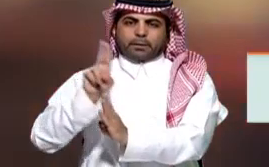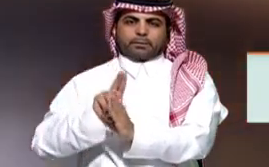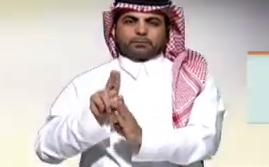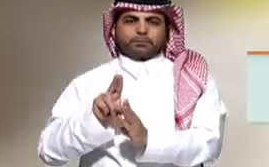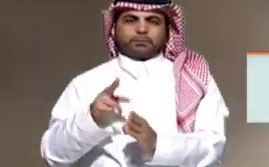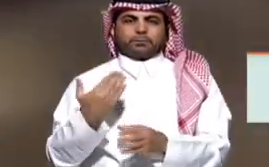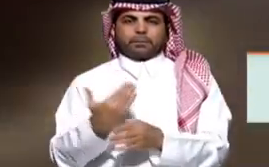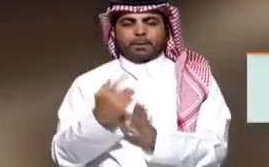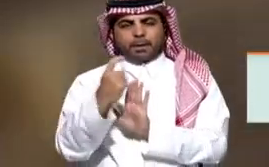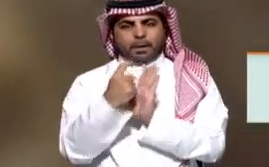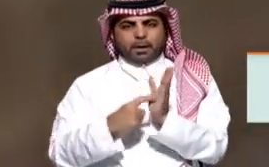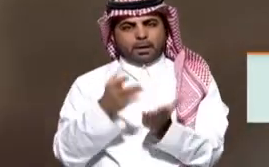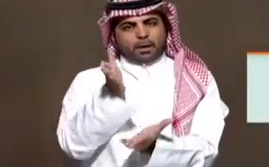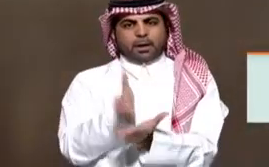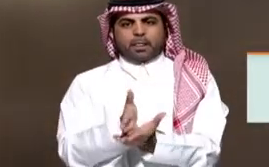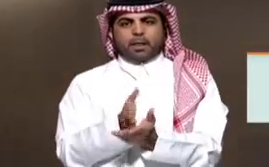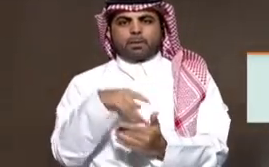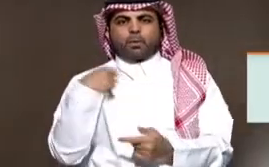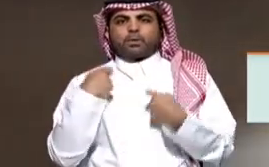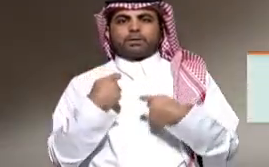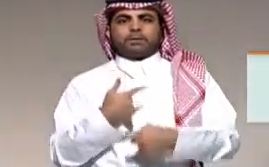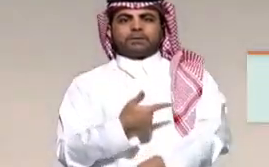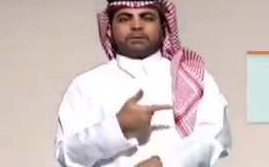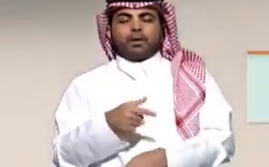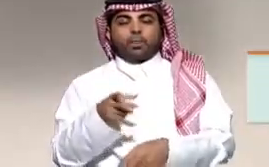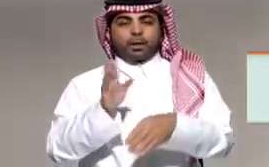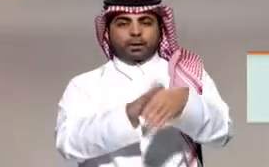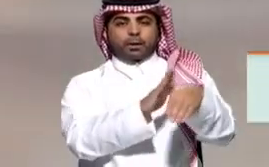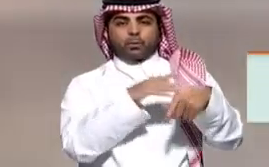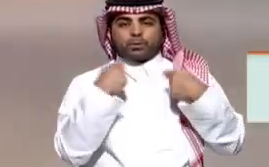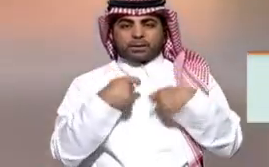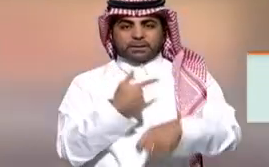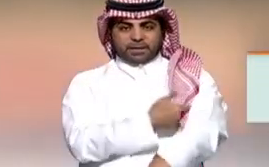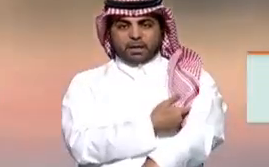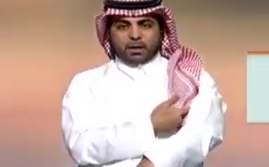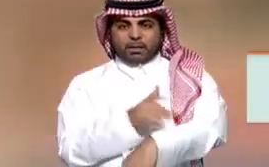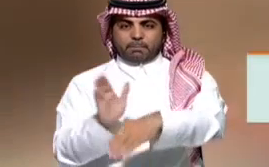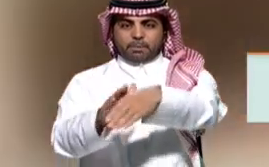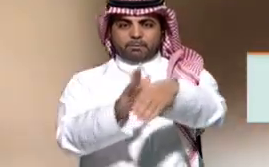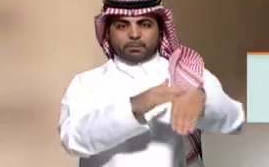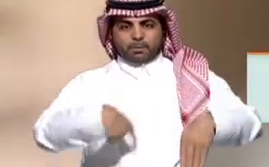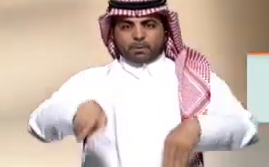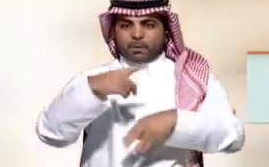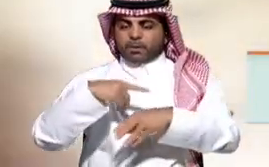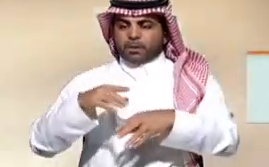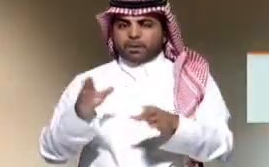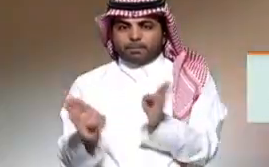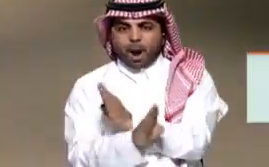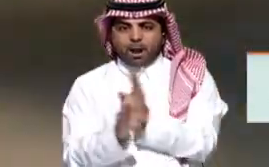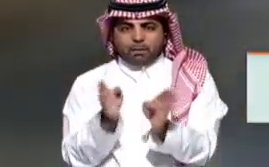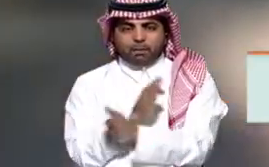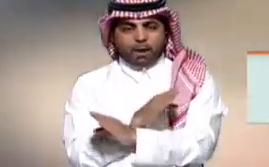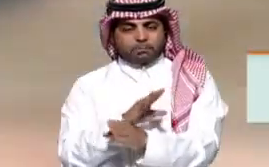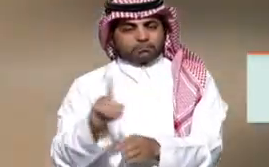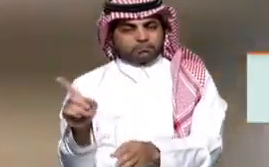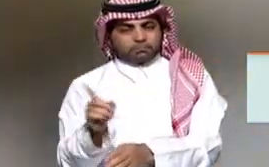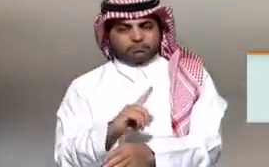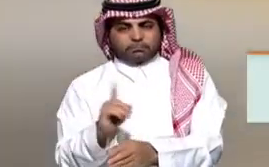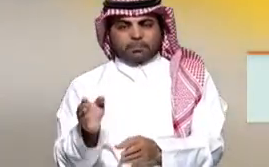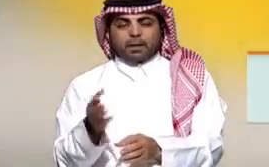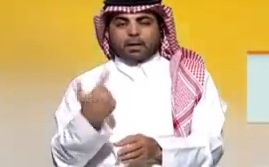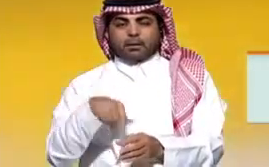المختصة لتطبيق العقوبات النظامية بحقها. وحذرت وزارة التجارة المستوردين المخالفين الذين يمتنعون